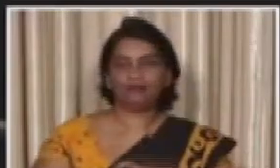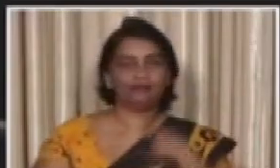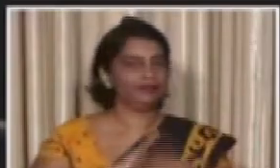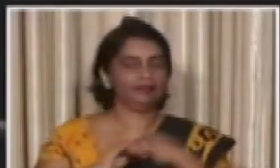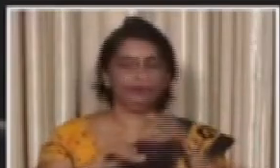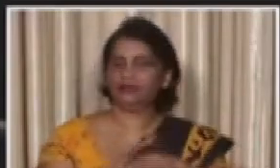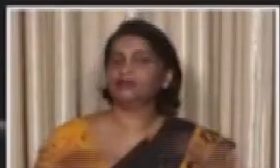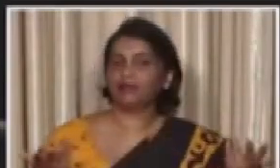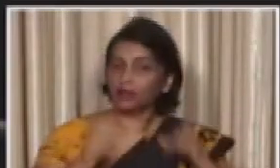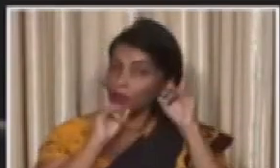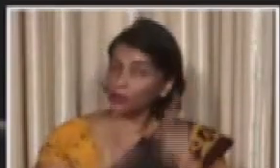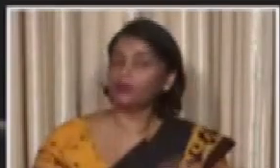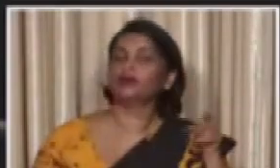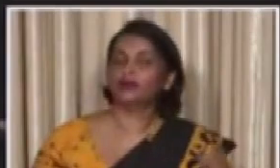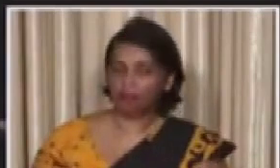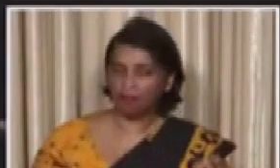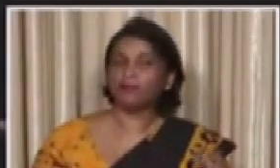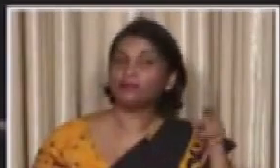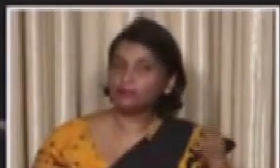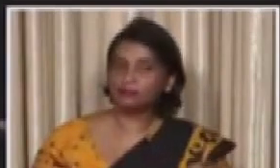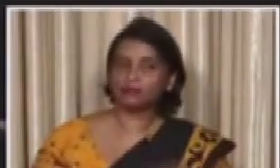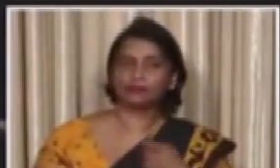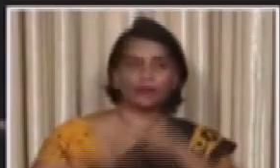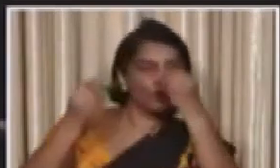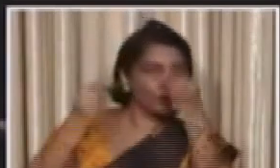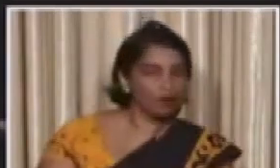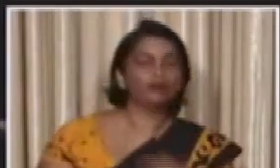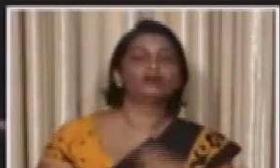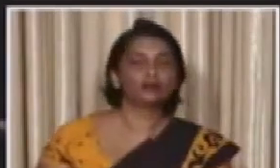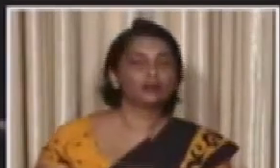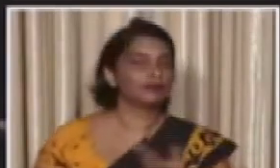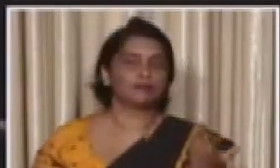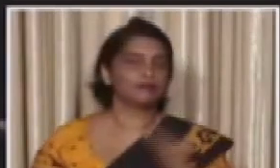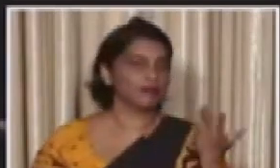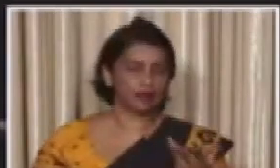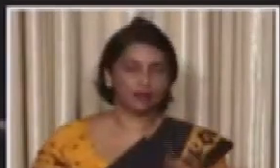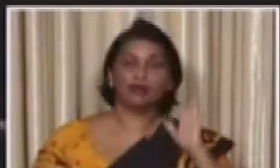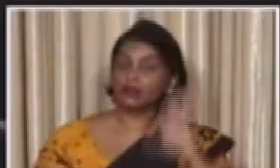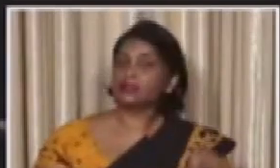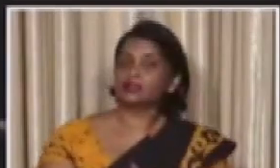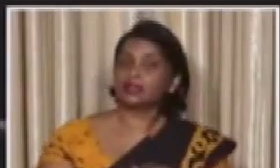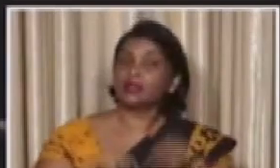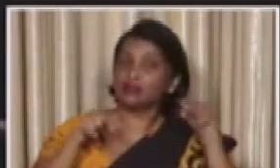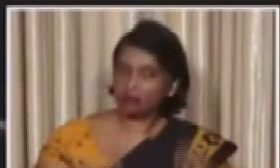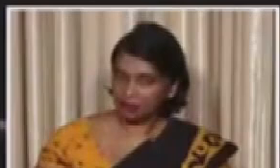රටේ හිටියේ නැහැ. ඒ නිසාම එතුමාව පරාජය කරන්න පුළුවන් උනේත් නැහැ. ඒ වගේම